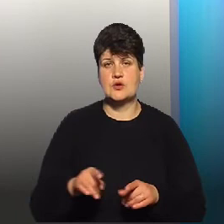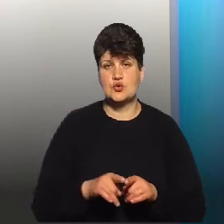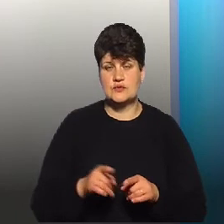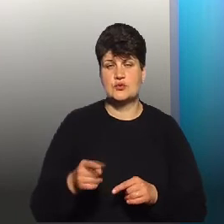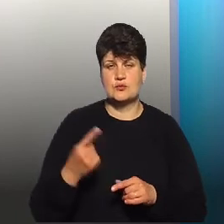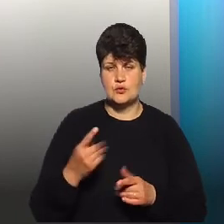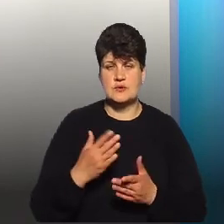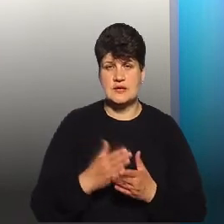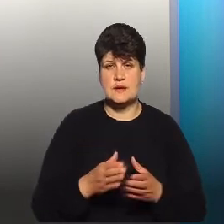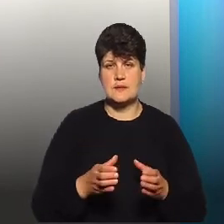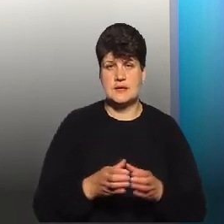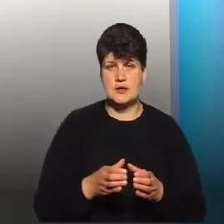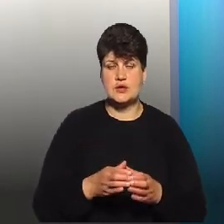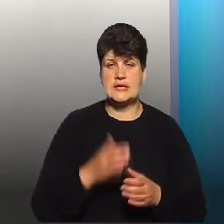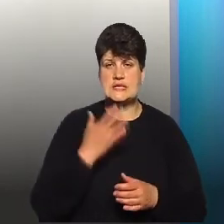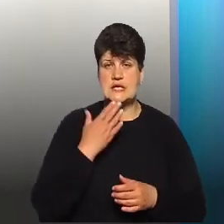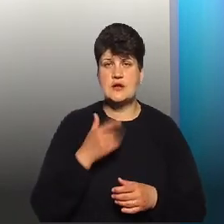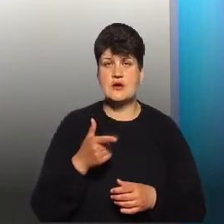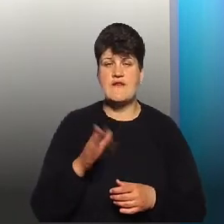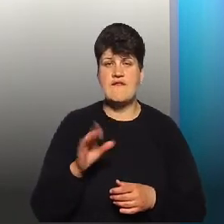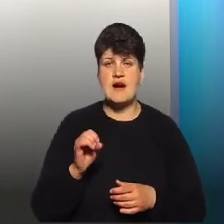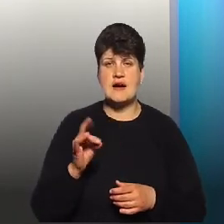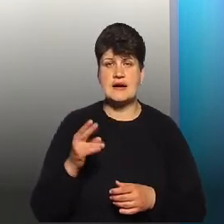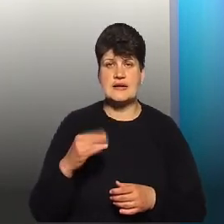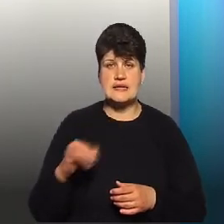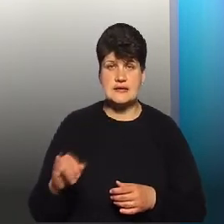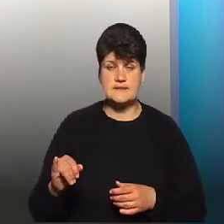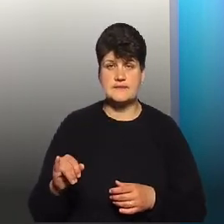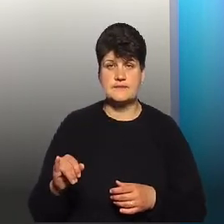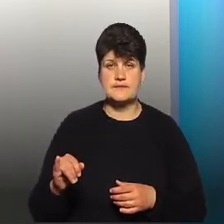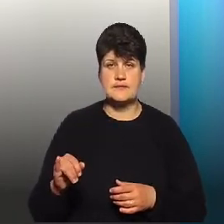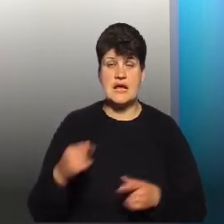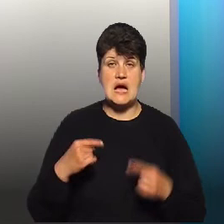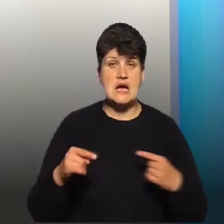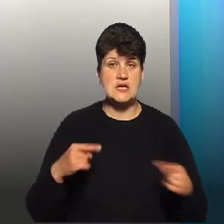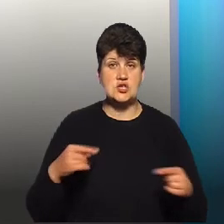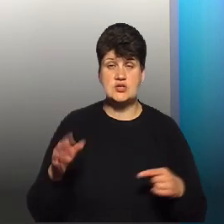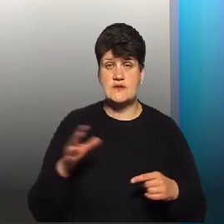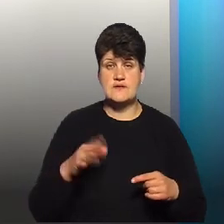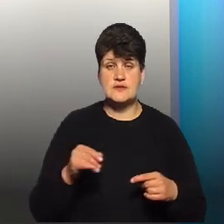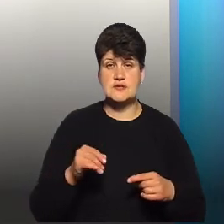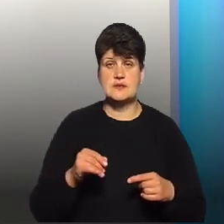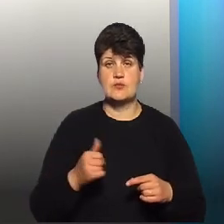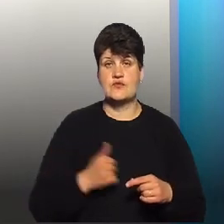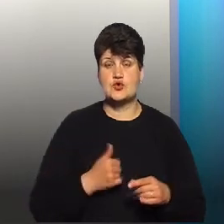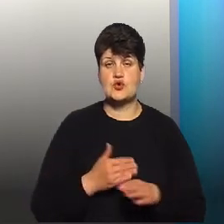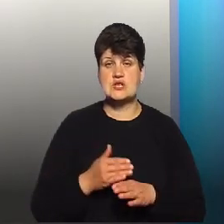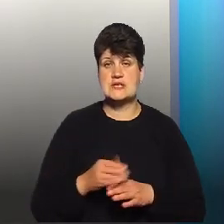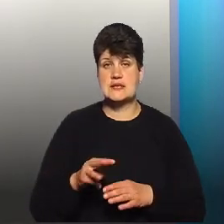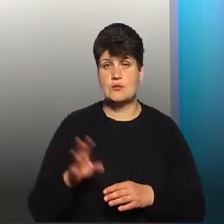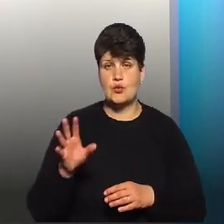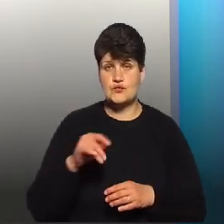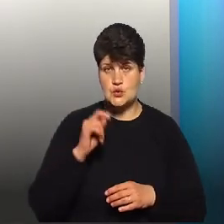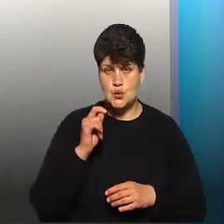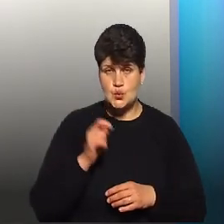батальйон Національної гвардії, от. А інші всі по військовим частинам по всій Україні, в принципі,